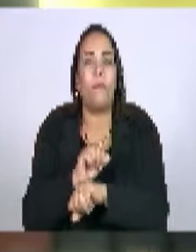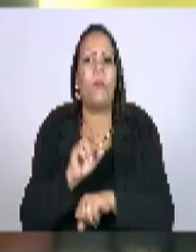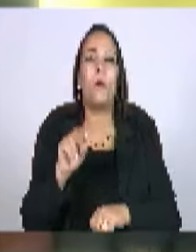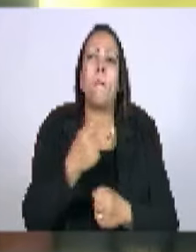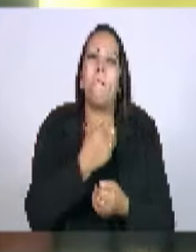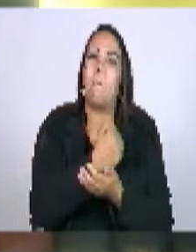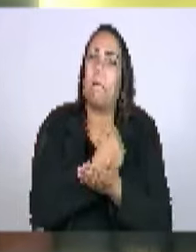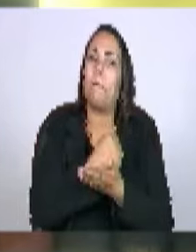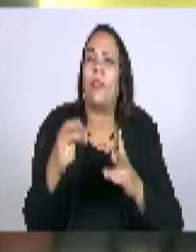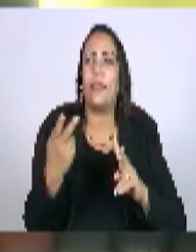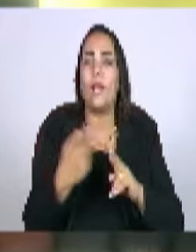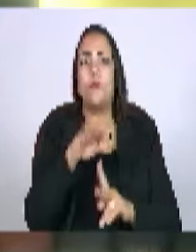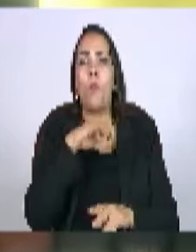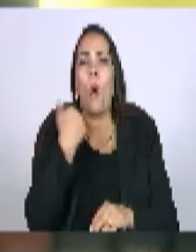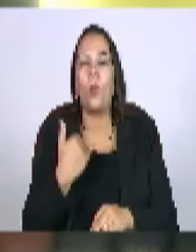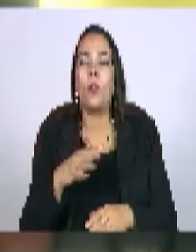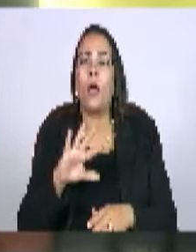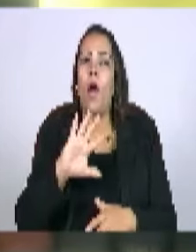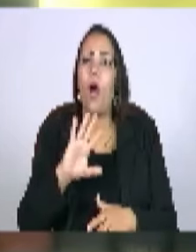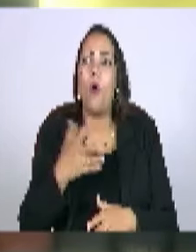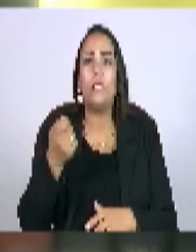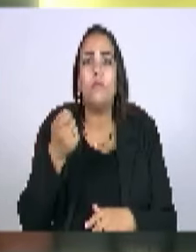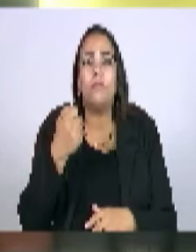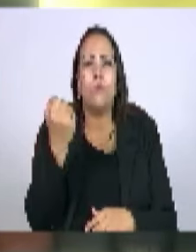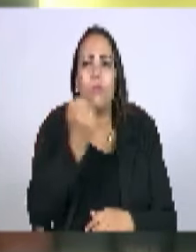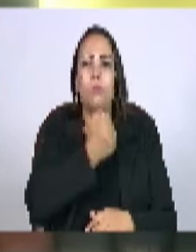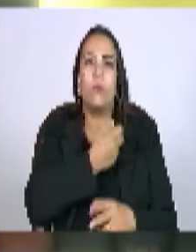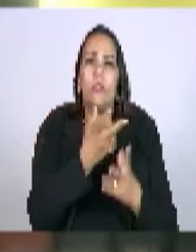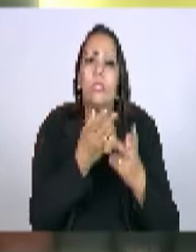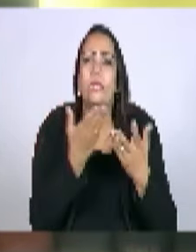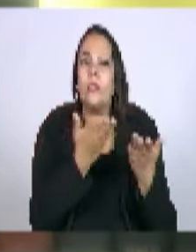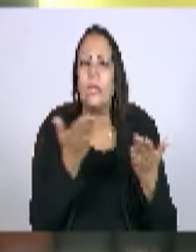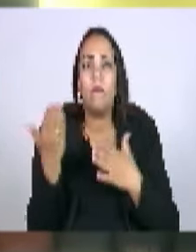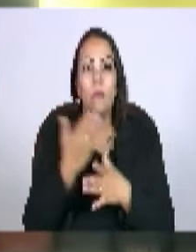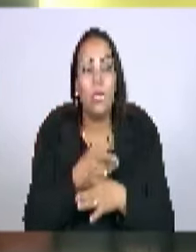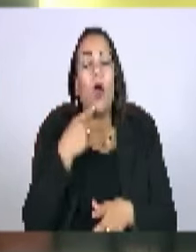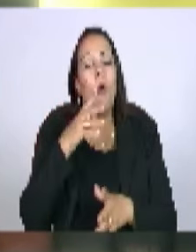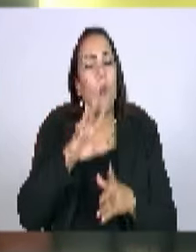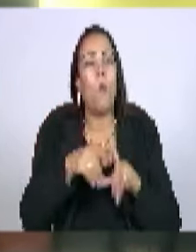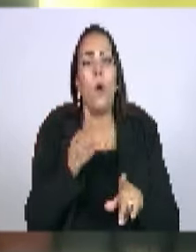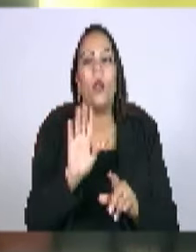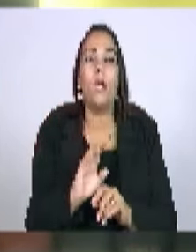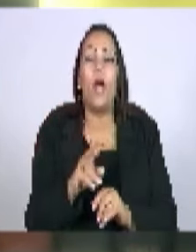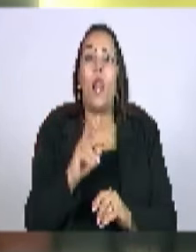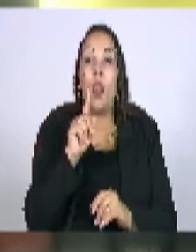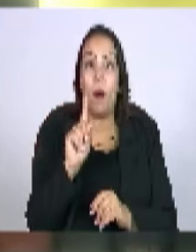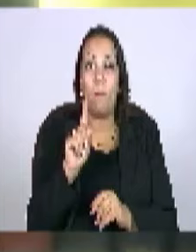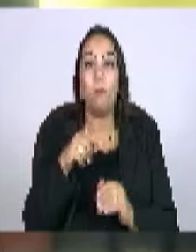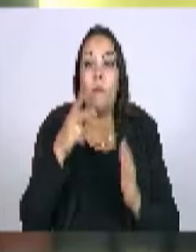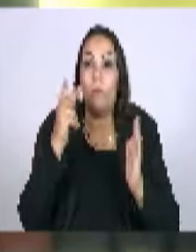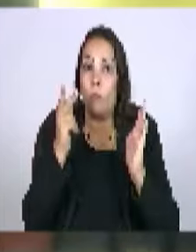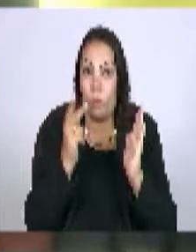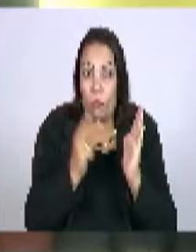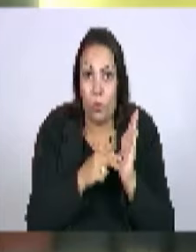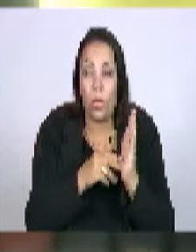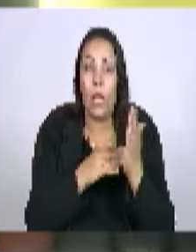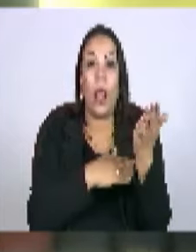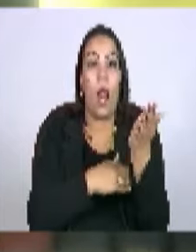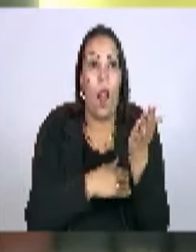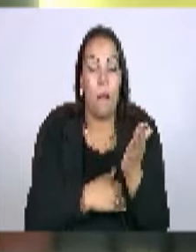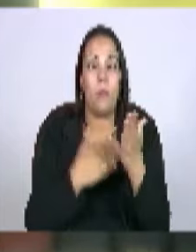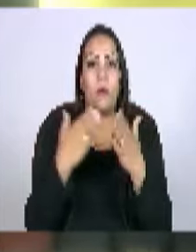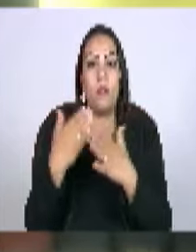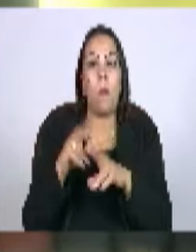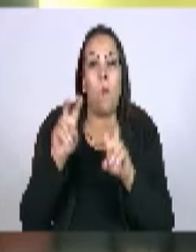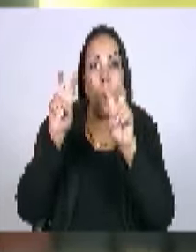اباده جماعيه قتل جماعي حاجات من هذا القبيل فطبعا صدور مذكره التوقيف